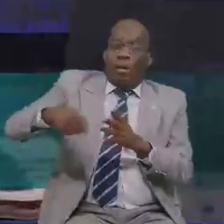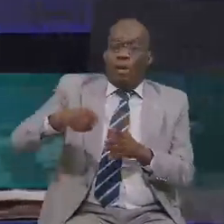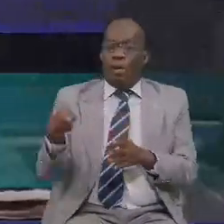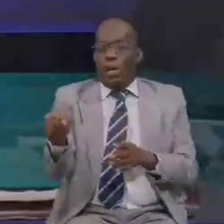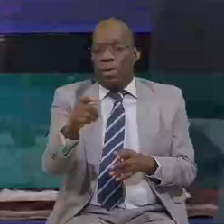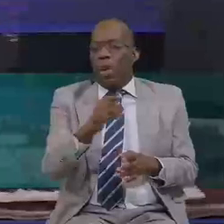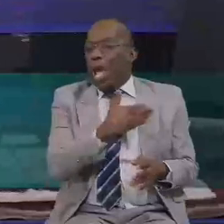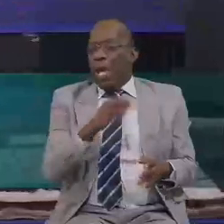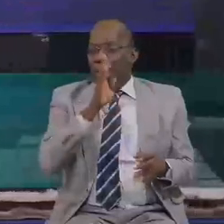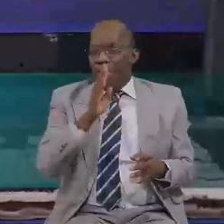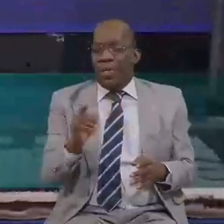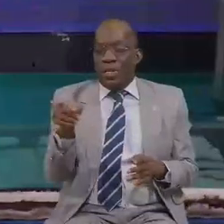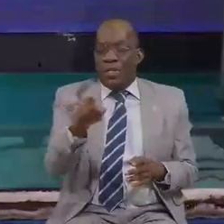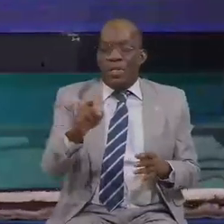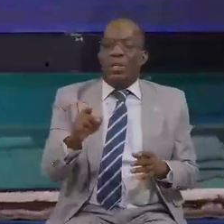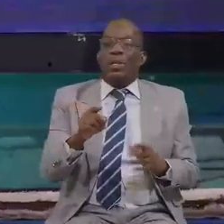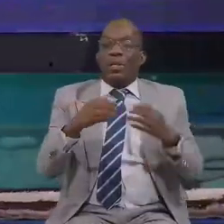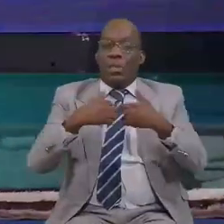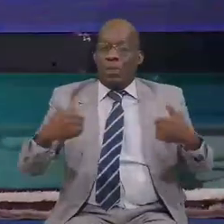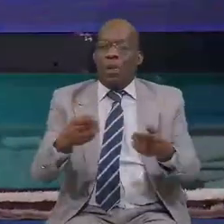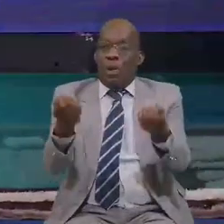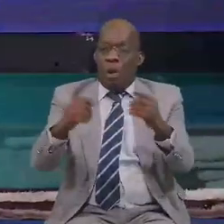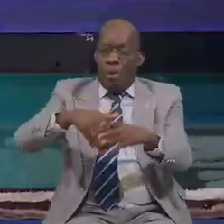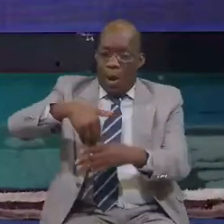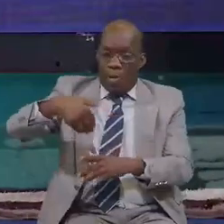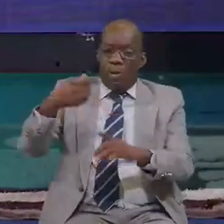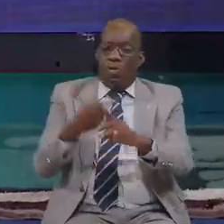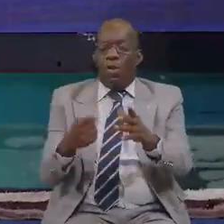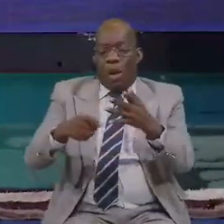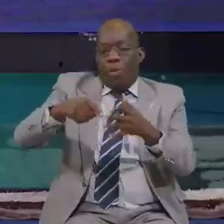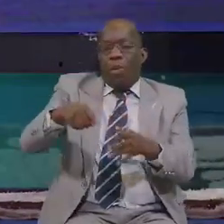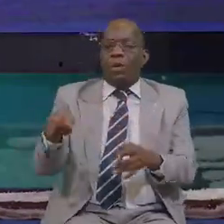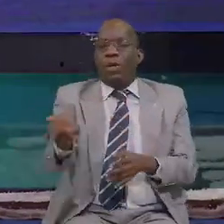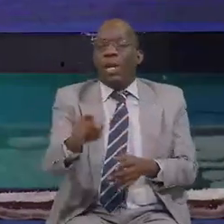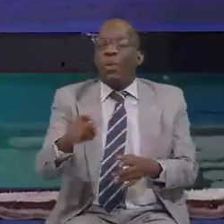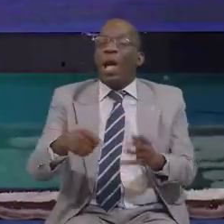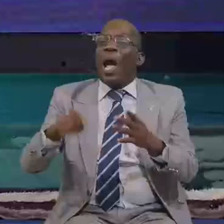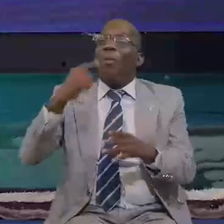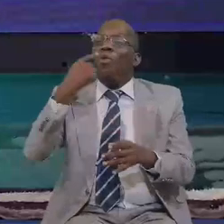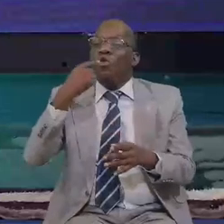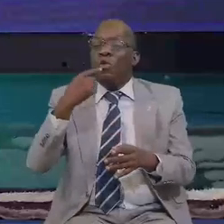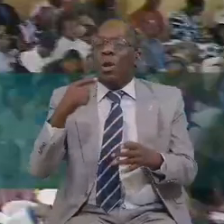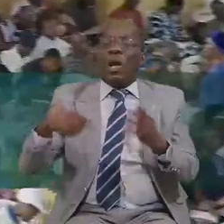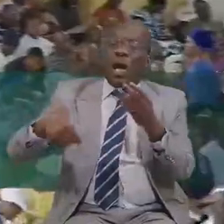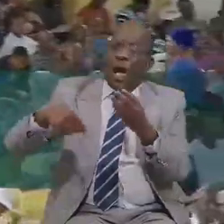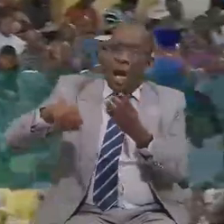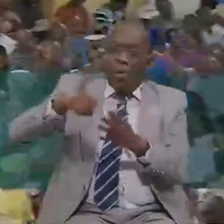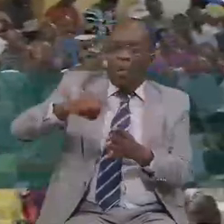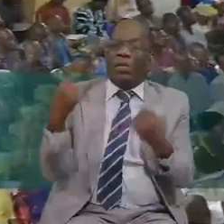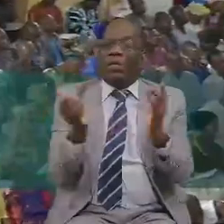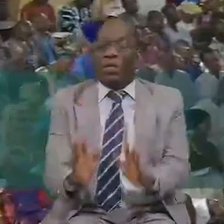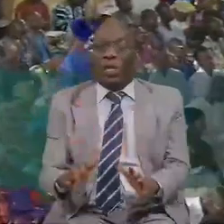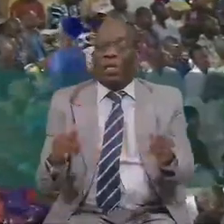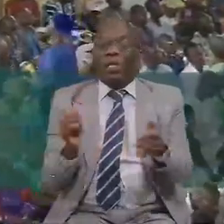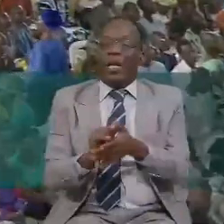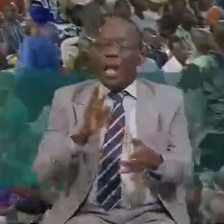Sortez du milieu d'eux. Du milieu de qui? Du milieu des pécheurs comme nous-mêmes. Si